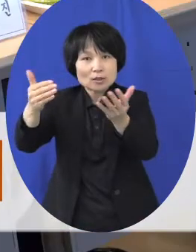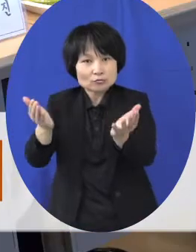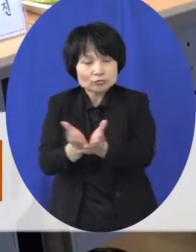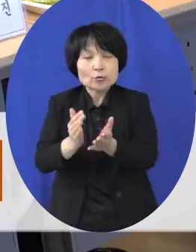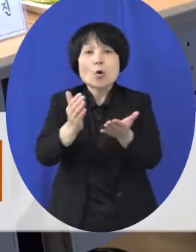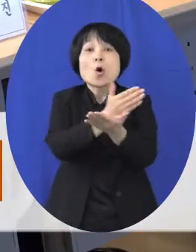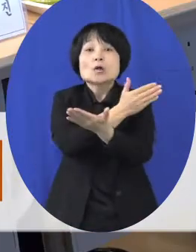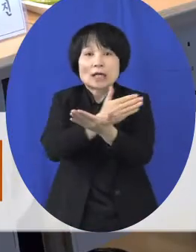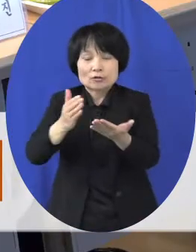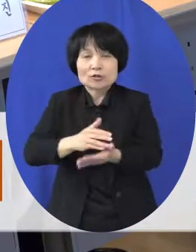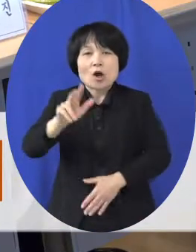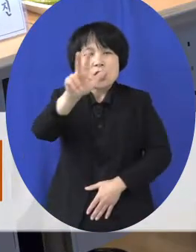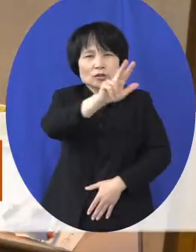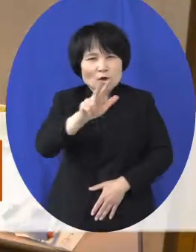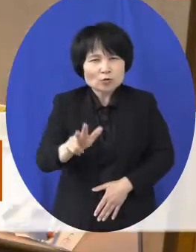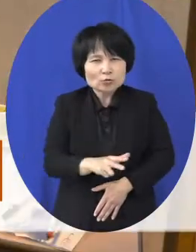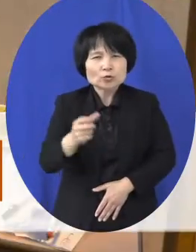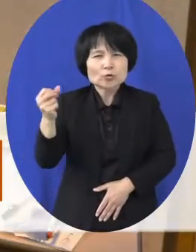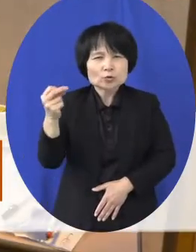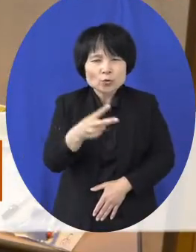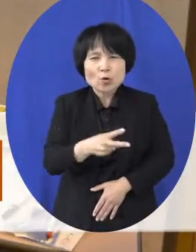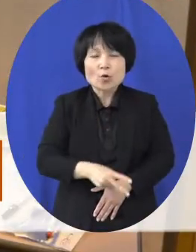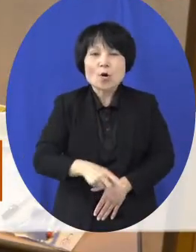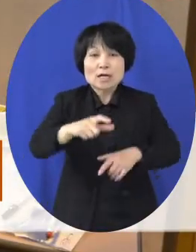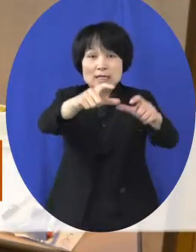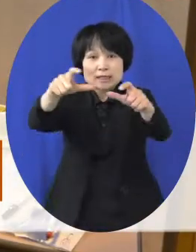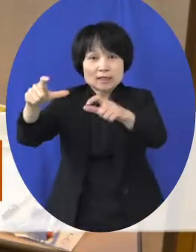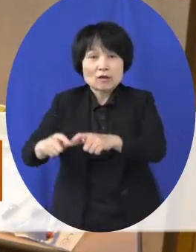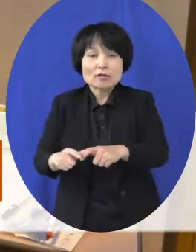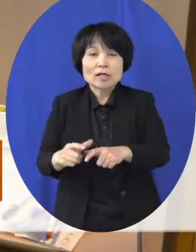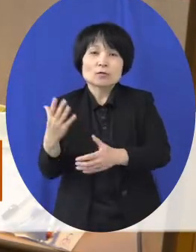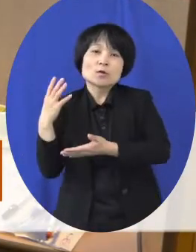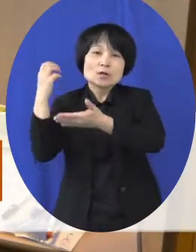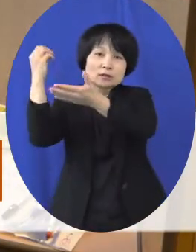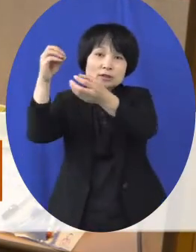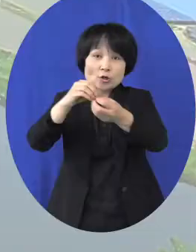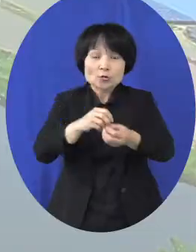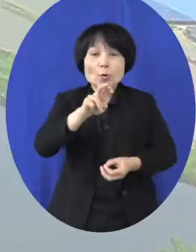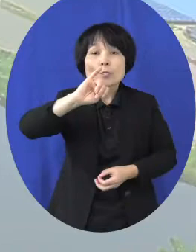지역 아리랑, 그리고 전통민요들의 경창 실력을 겨뤘습니다.